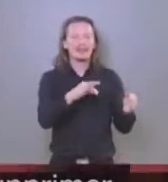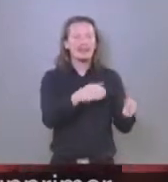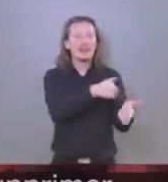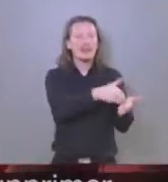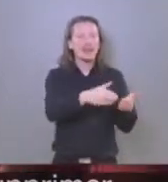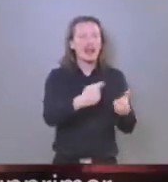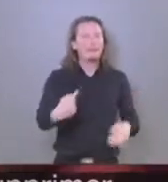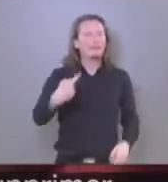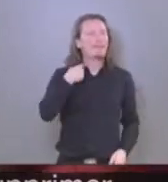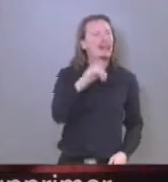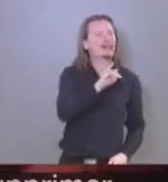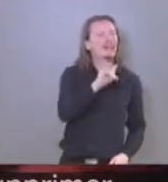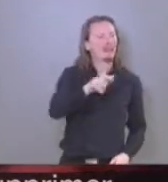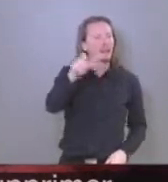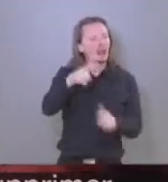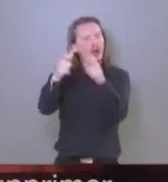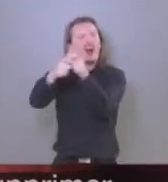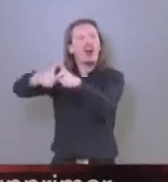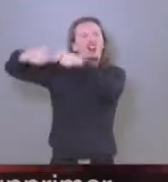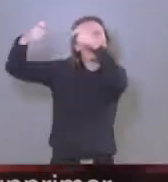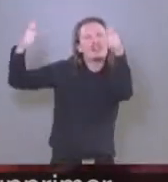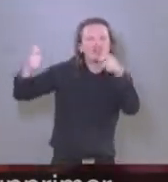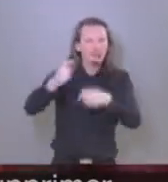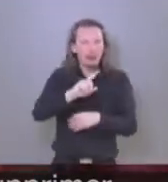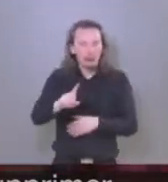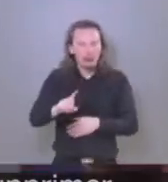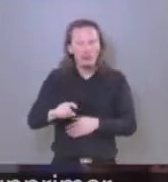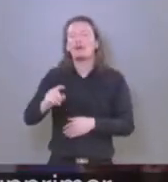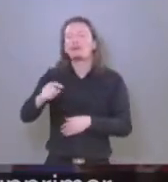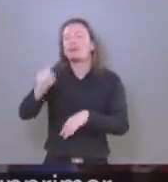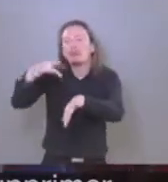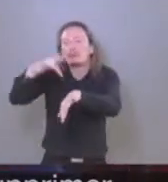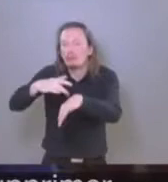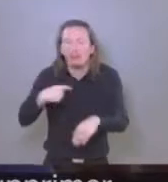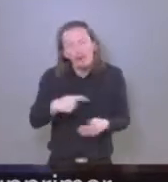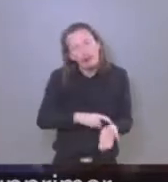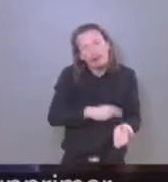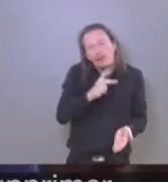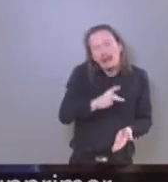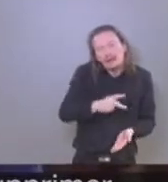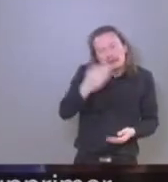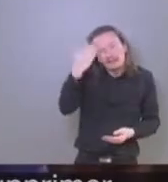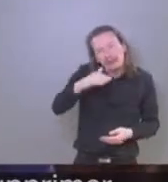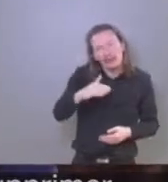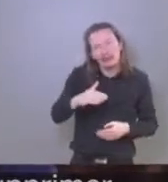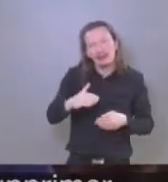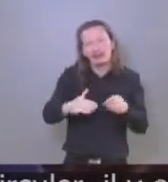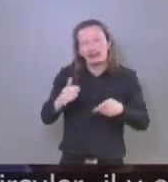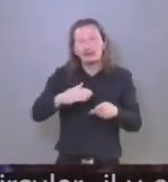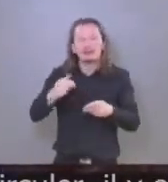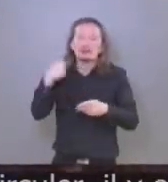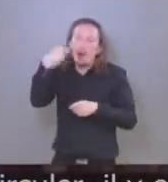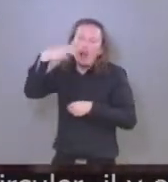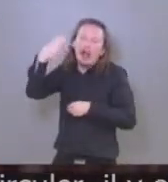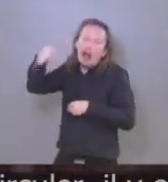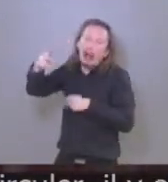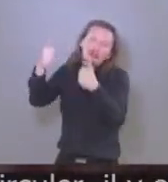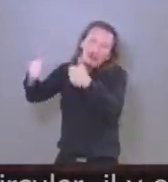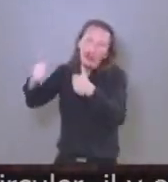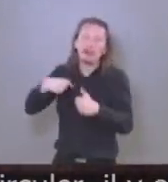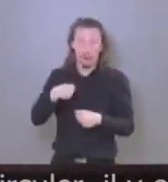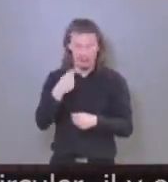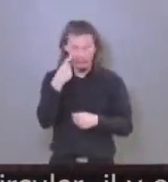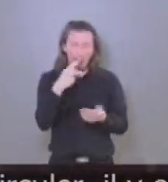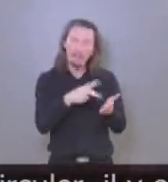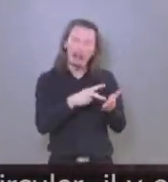Ce n'est pas les grandes entreprises. Vous êtes allé une fois, bon, moi je suis parisien, je peux vous parler de Paris, je suppose que vos gares sont merveilleuses, mais allez faire un coup